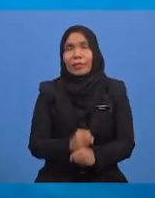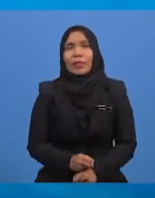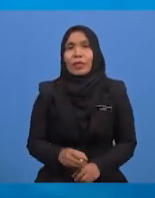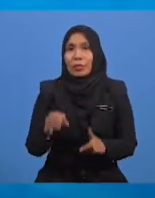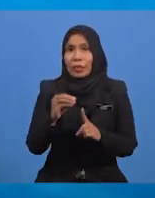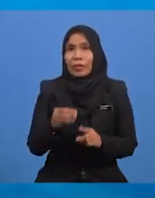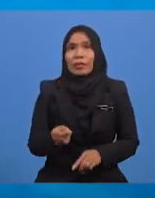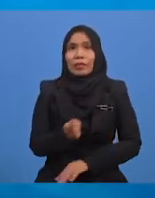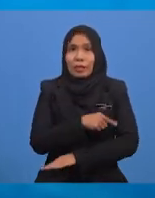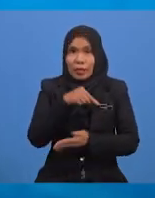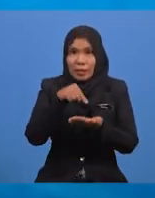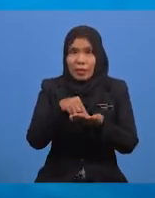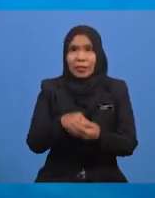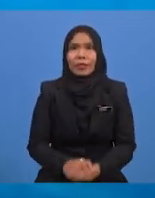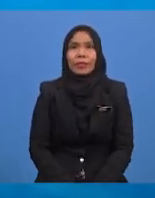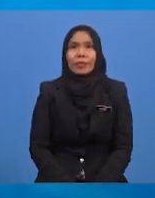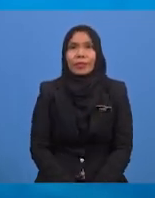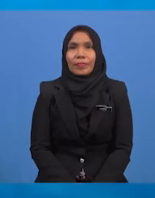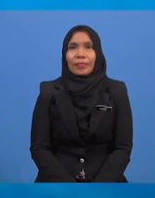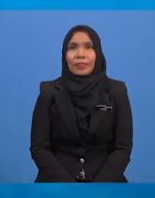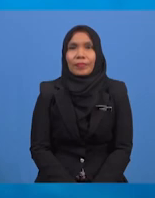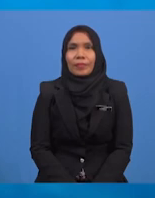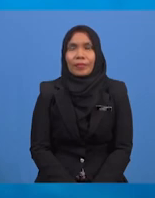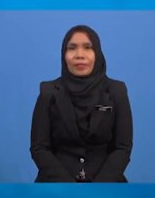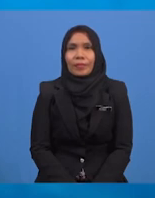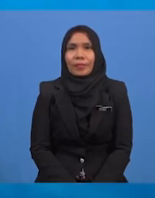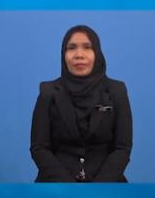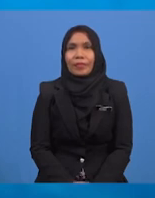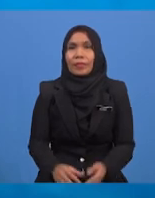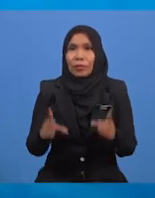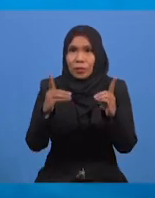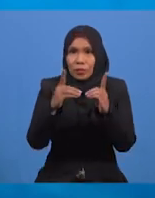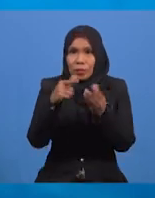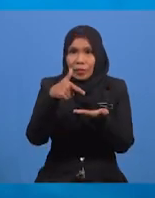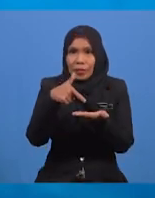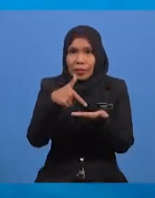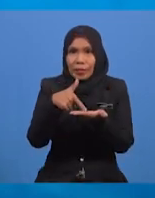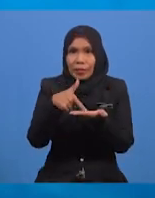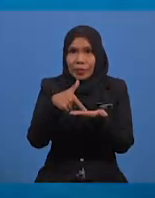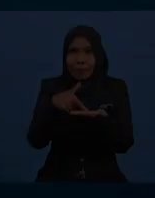pada hari ini. Sekian saja. Sehingga kita berjumpa lagi.